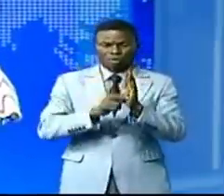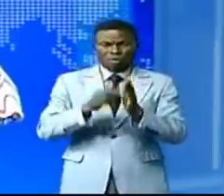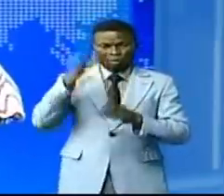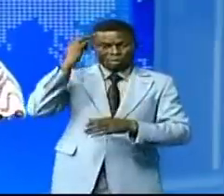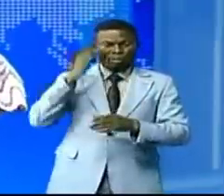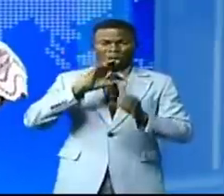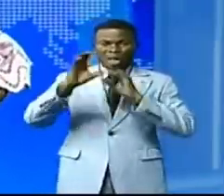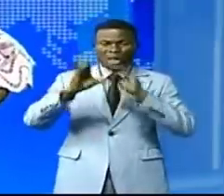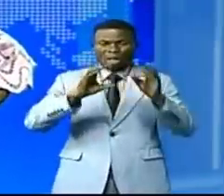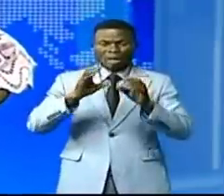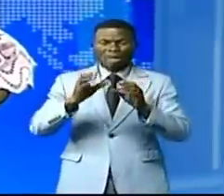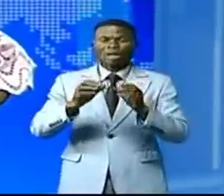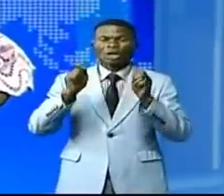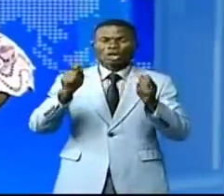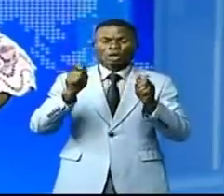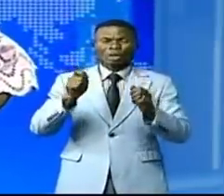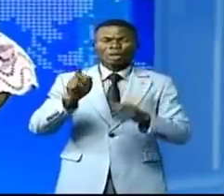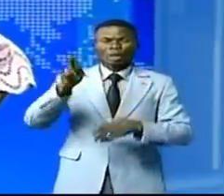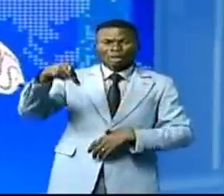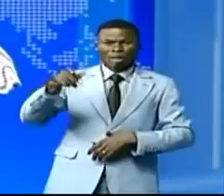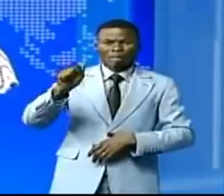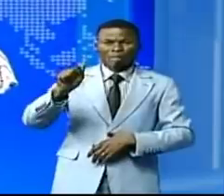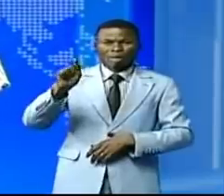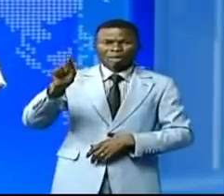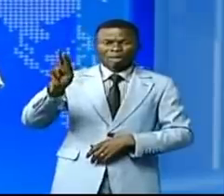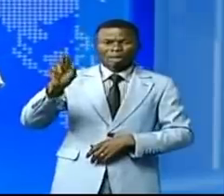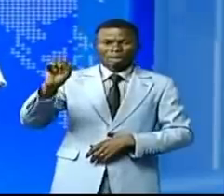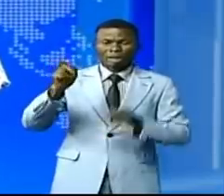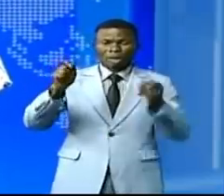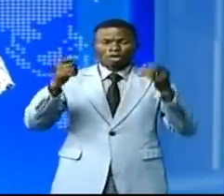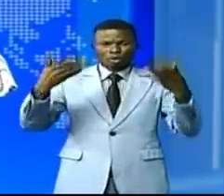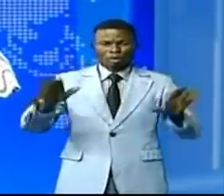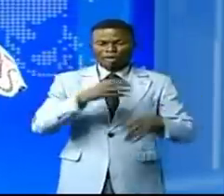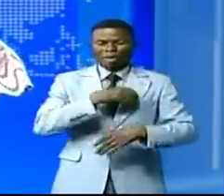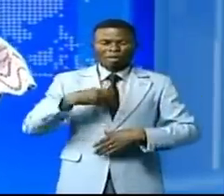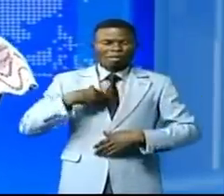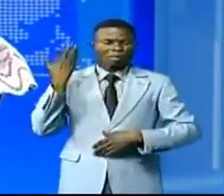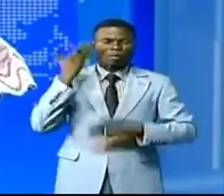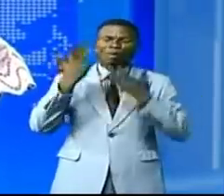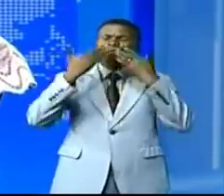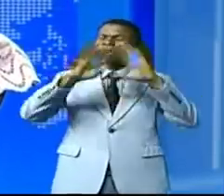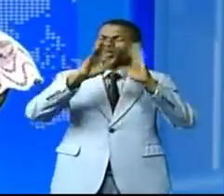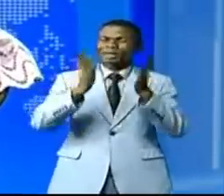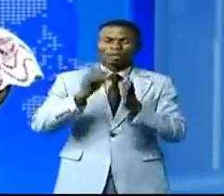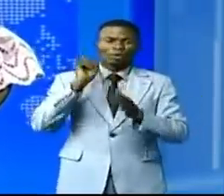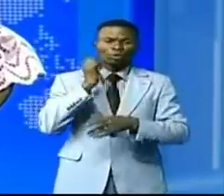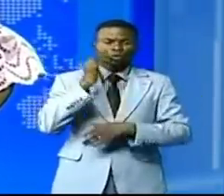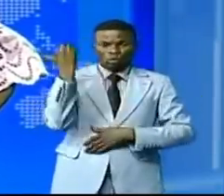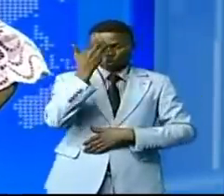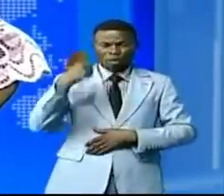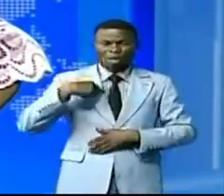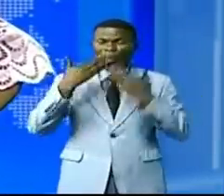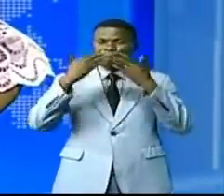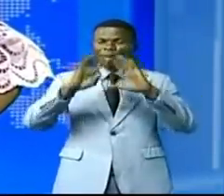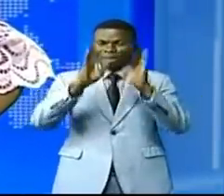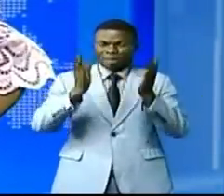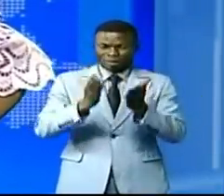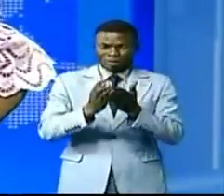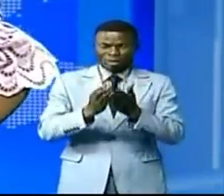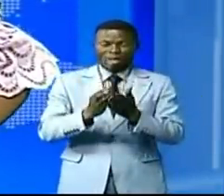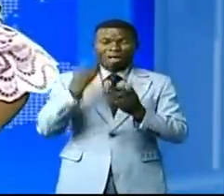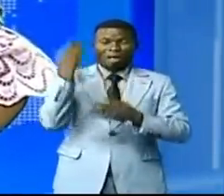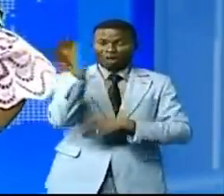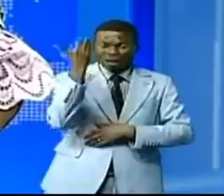de la Communication et des Médias, Patrick Mouyaya. Fin de ce journal, mesdames et messieurs, merci de l'avoir suivi. Merci à vous qui nous